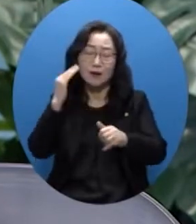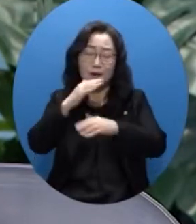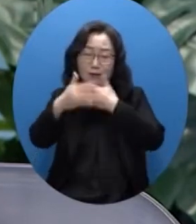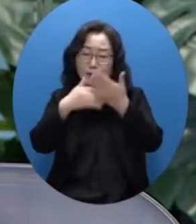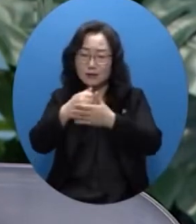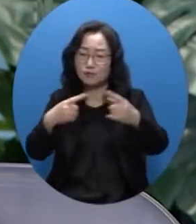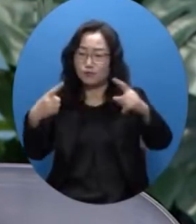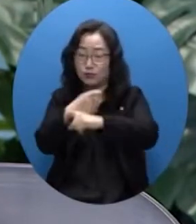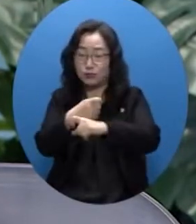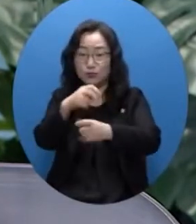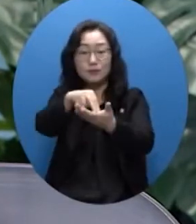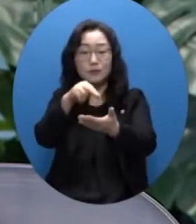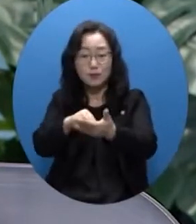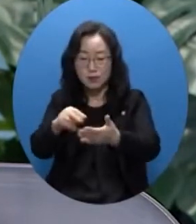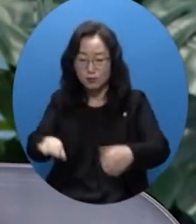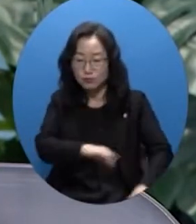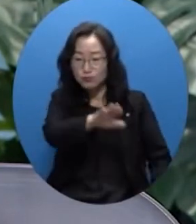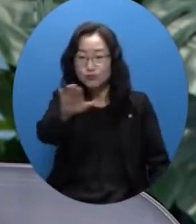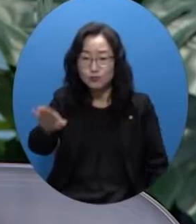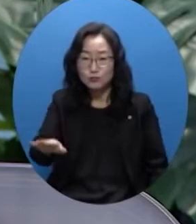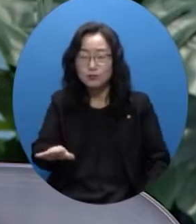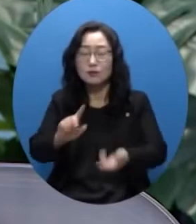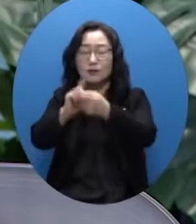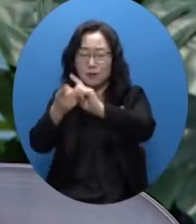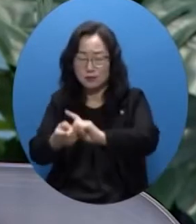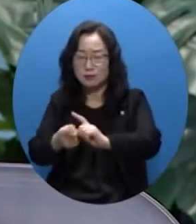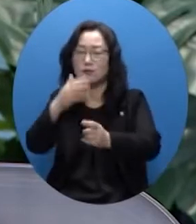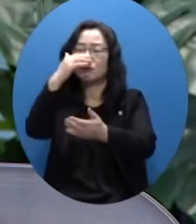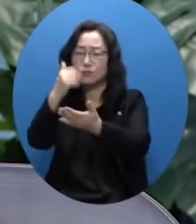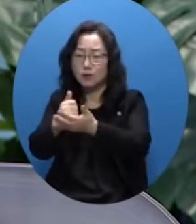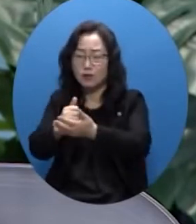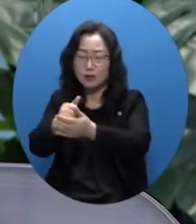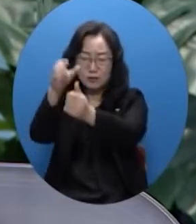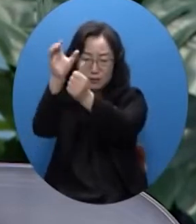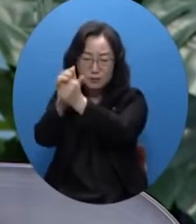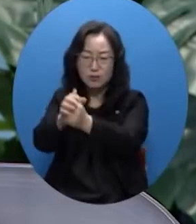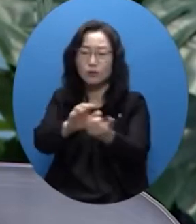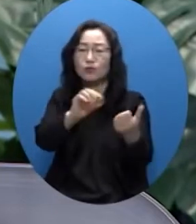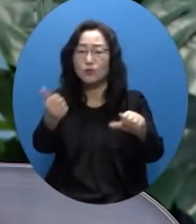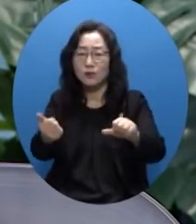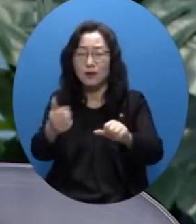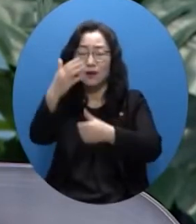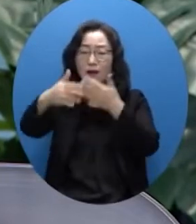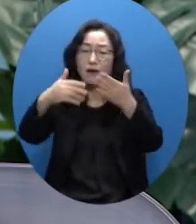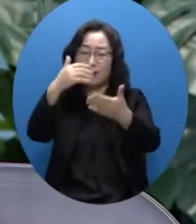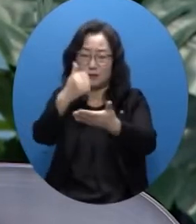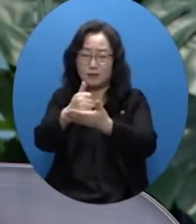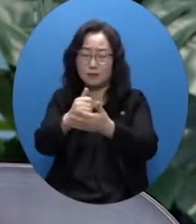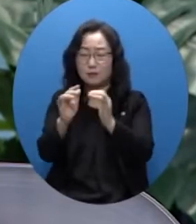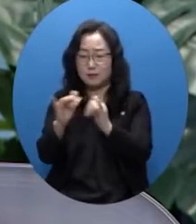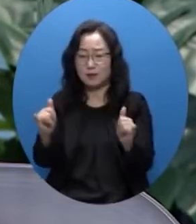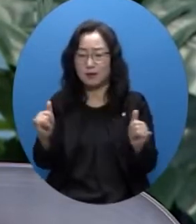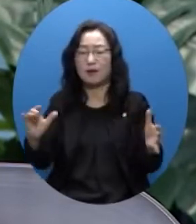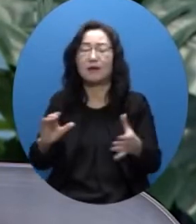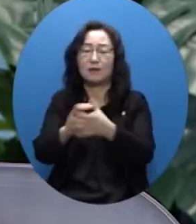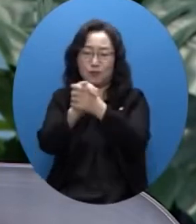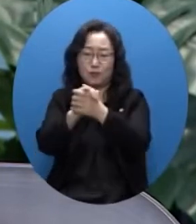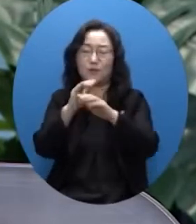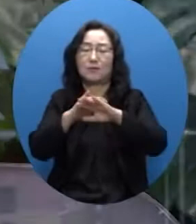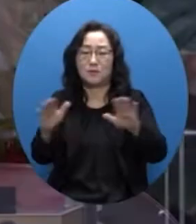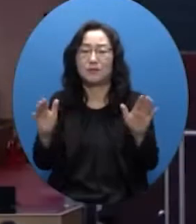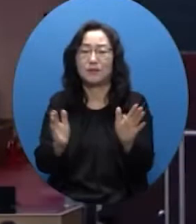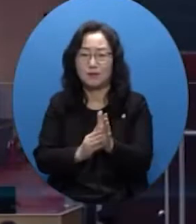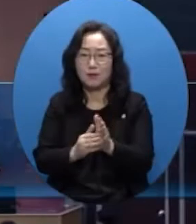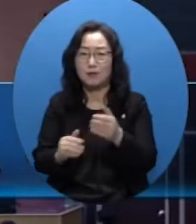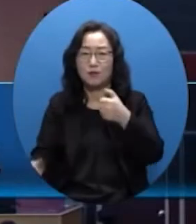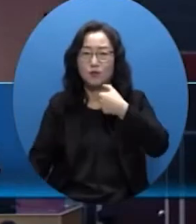우리를 예수님이 우리의 죄를 짊어지고 돌아 하심으로 하루가 화목하게 만들어 주셨습니다